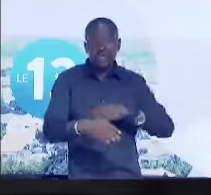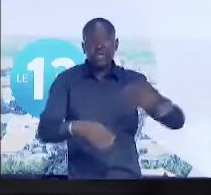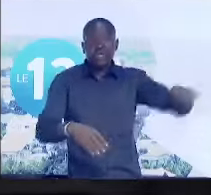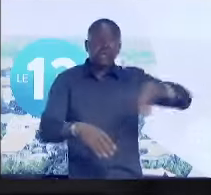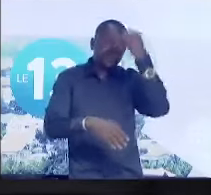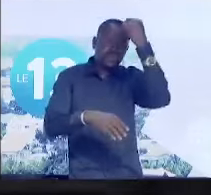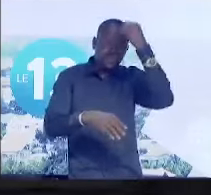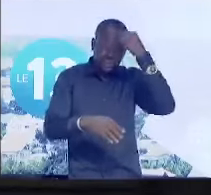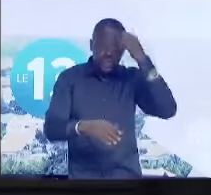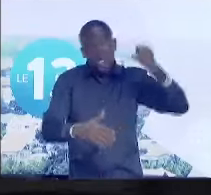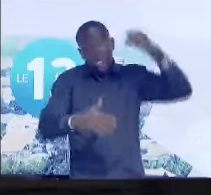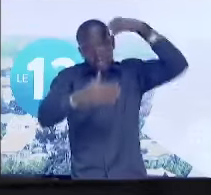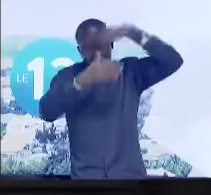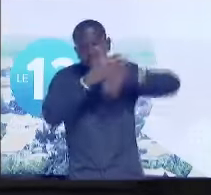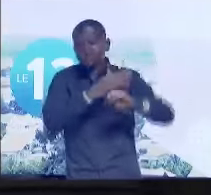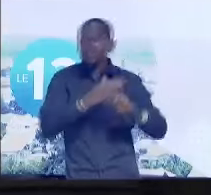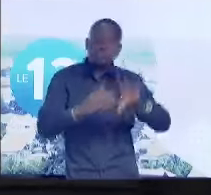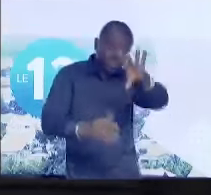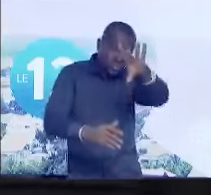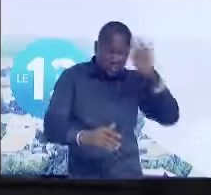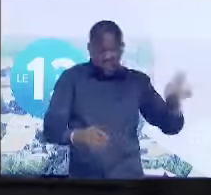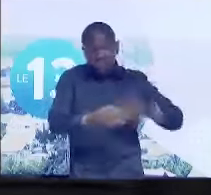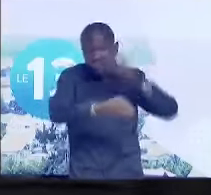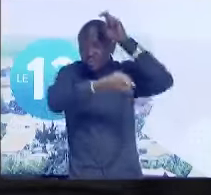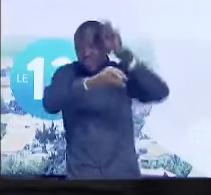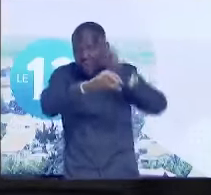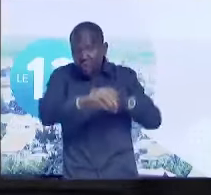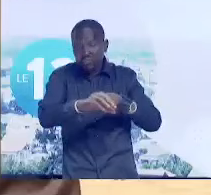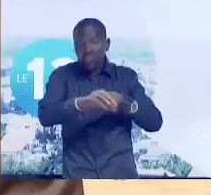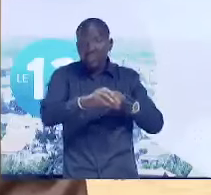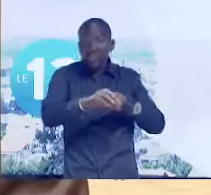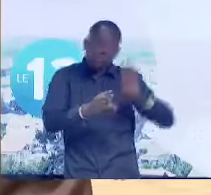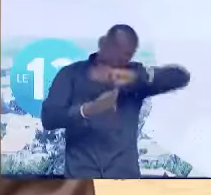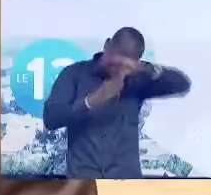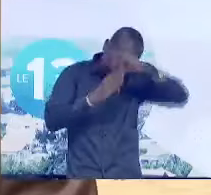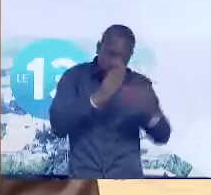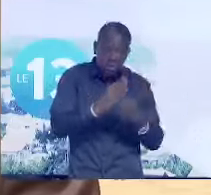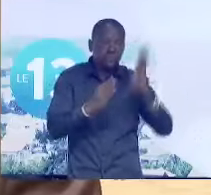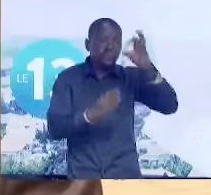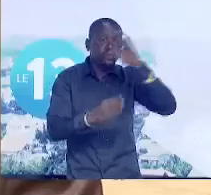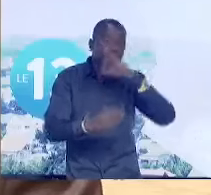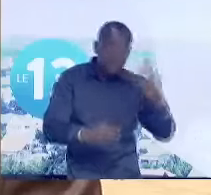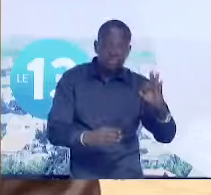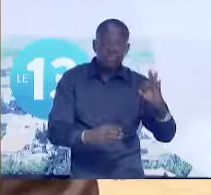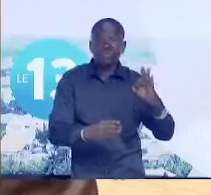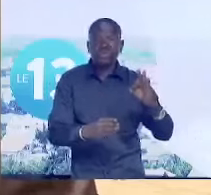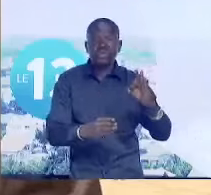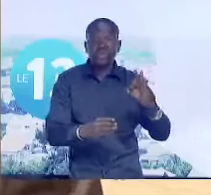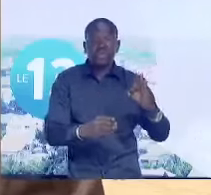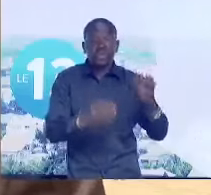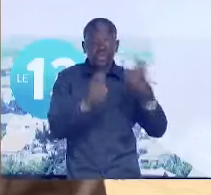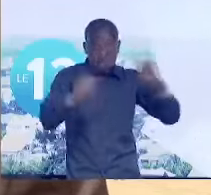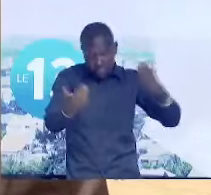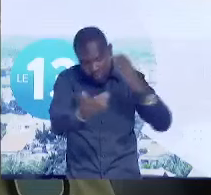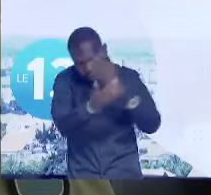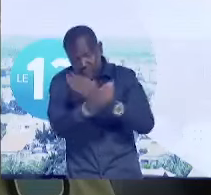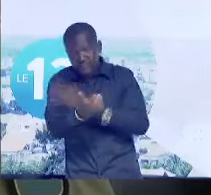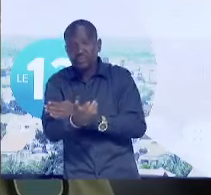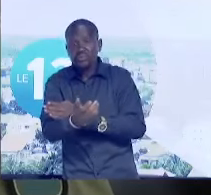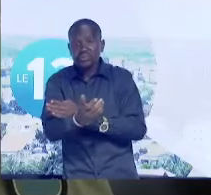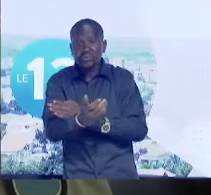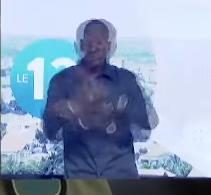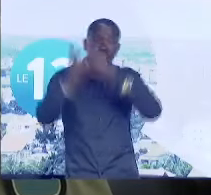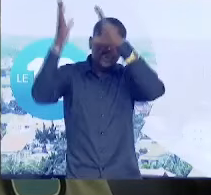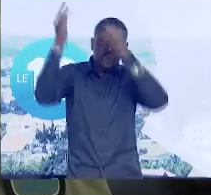à l'intérieur de tout ça, on va se retrouver à un moment donné où on doit faire une synthèse. Le Burkina Faso est très très avancé. Alors nous espérons